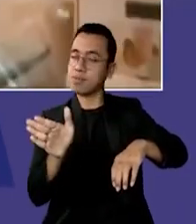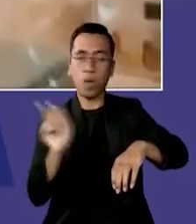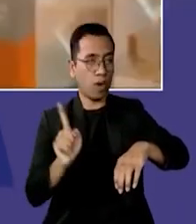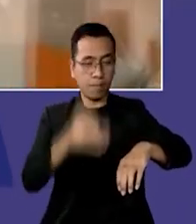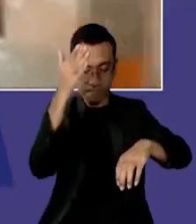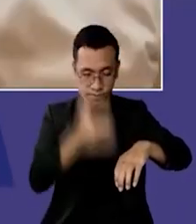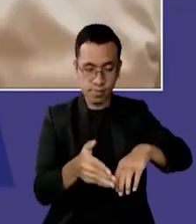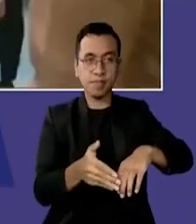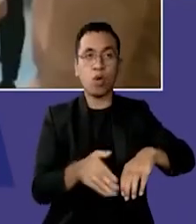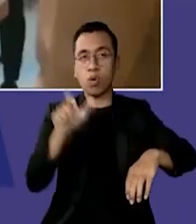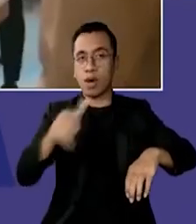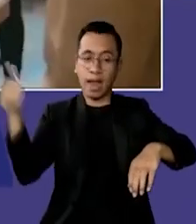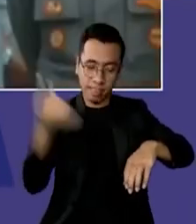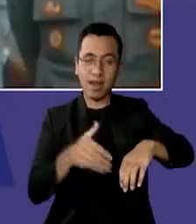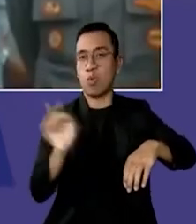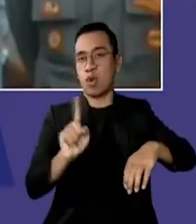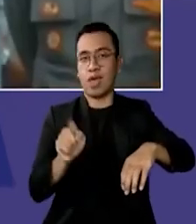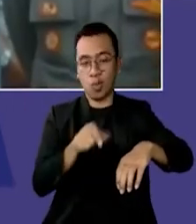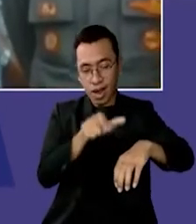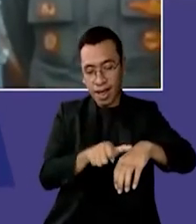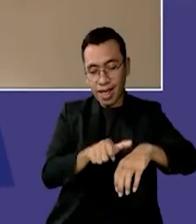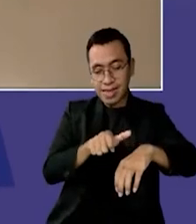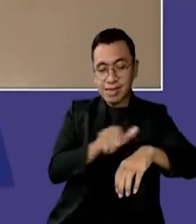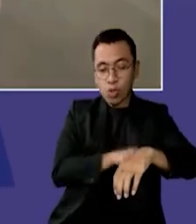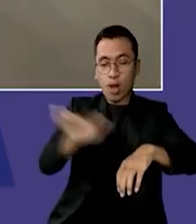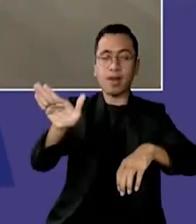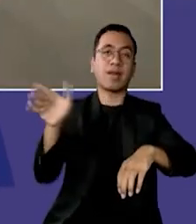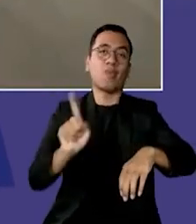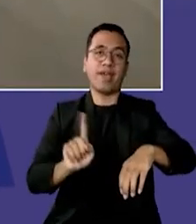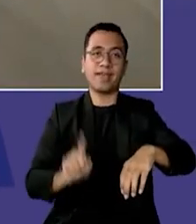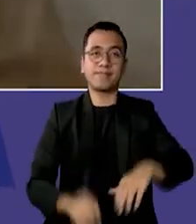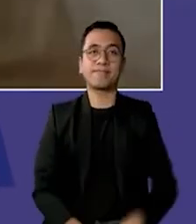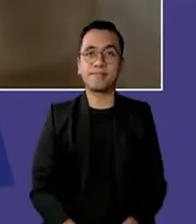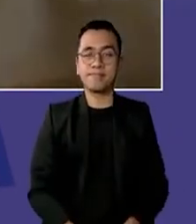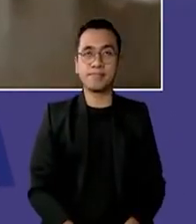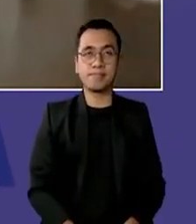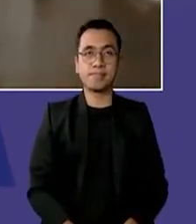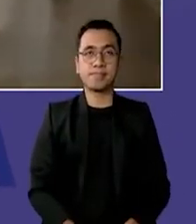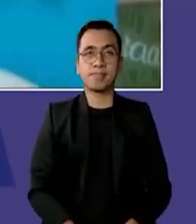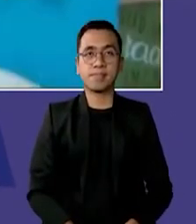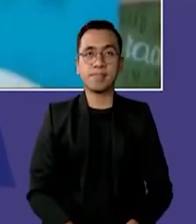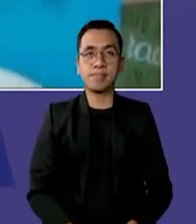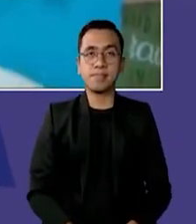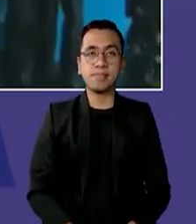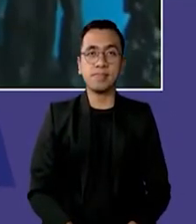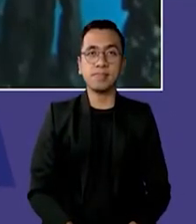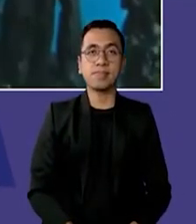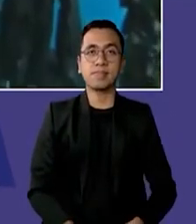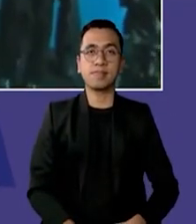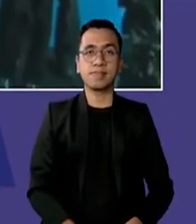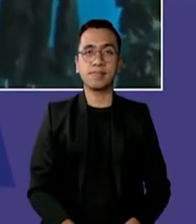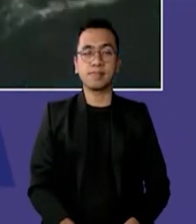harus seimbang nyeri adil ya adil semuanya dan tidak ada acara-acara yang memang berpotensi